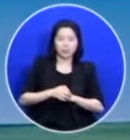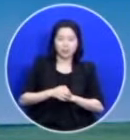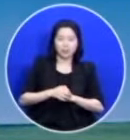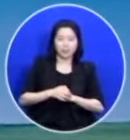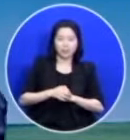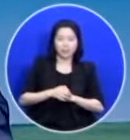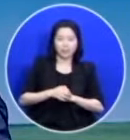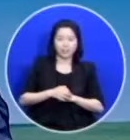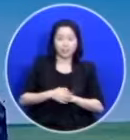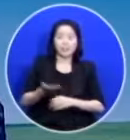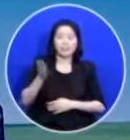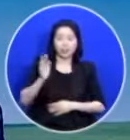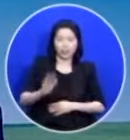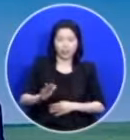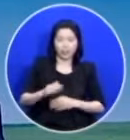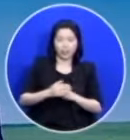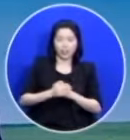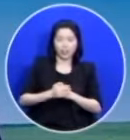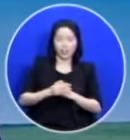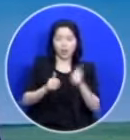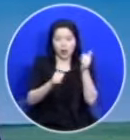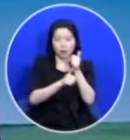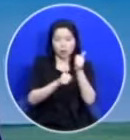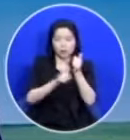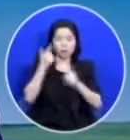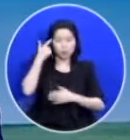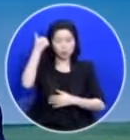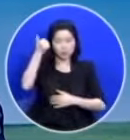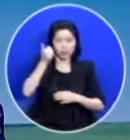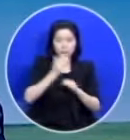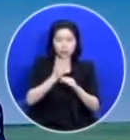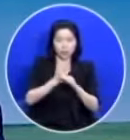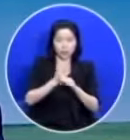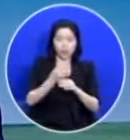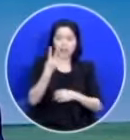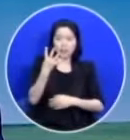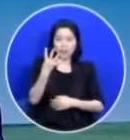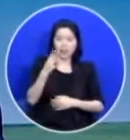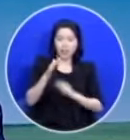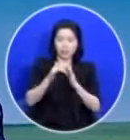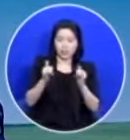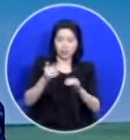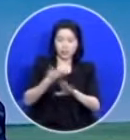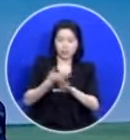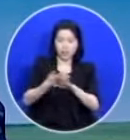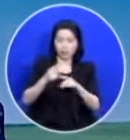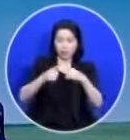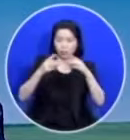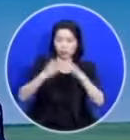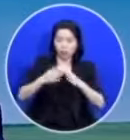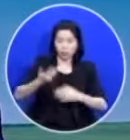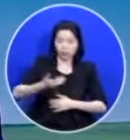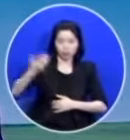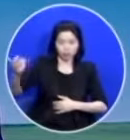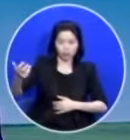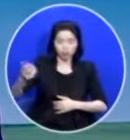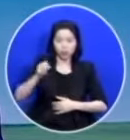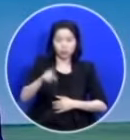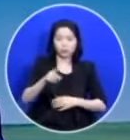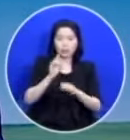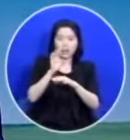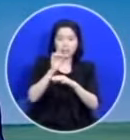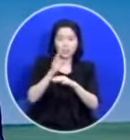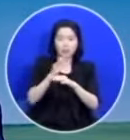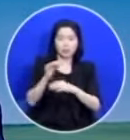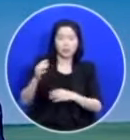오셨습니다 그런데 부 목사님들 중에네 명이 교회로 청빙 되고 뭐 그중에 한 분은 개척을 하셨어요